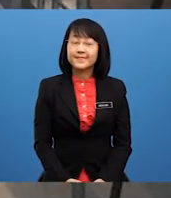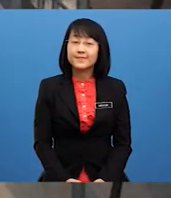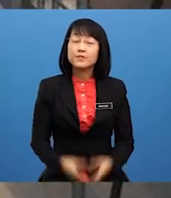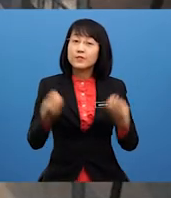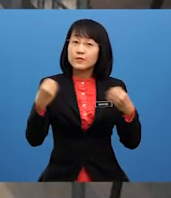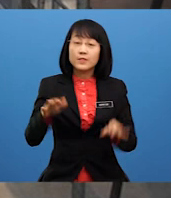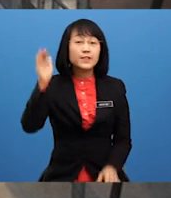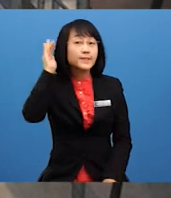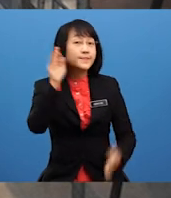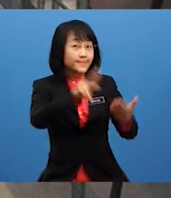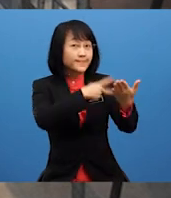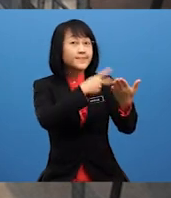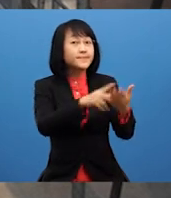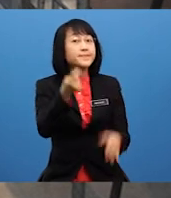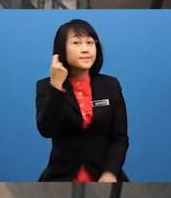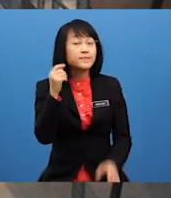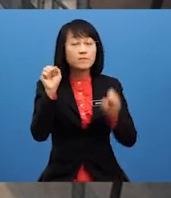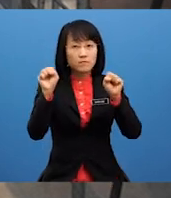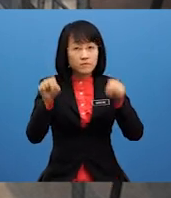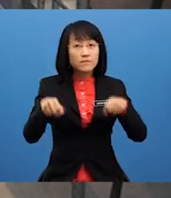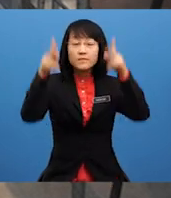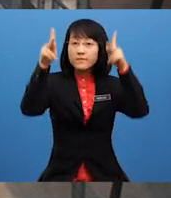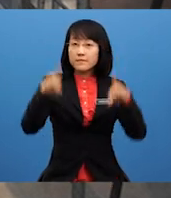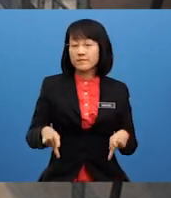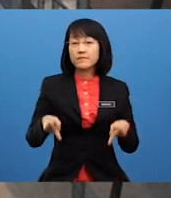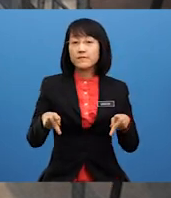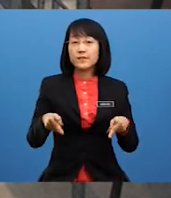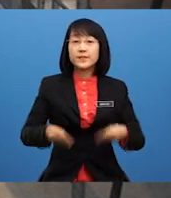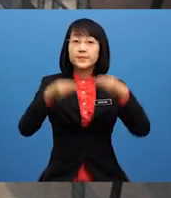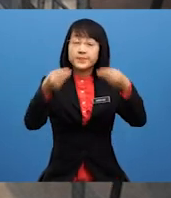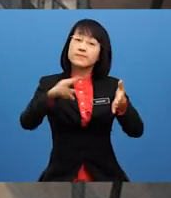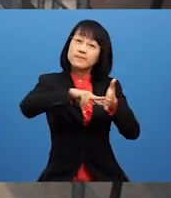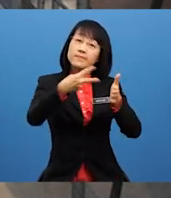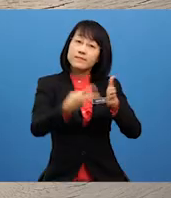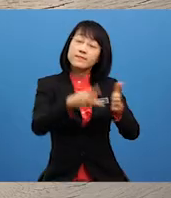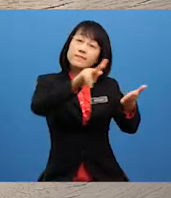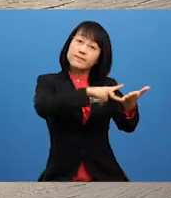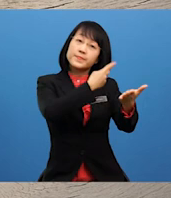Setelah mendengar pantun itu tadi, bolehkah pelajar memberikan maksud pantun?